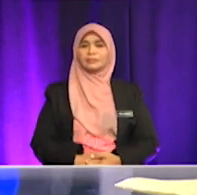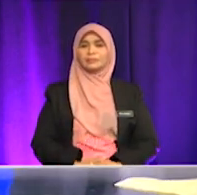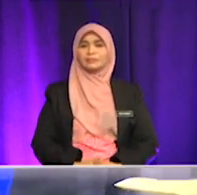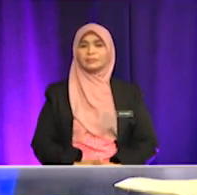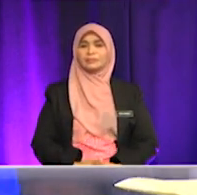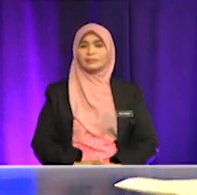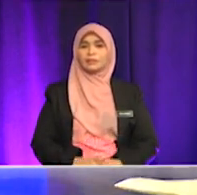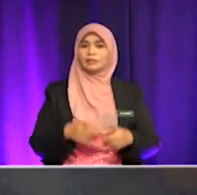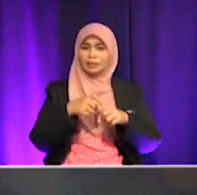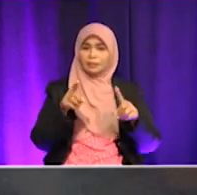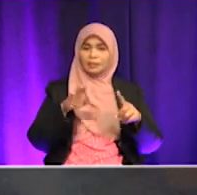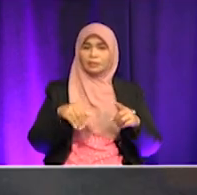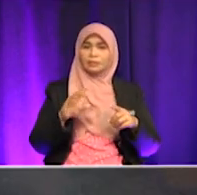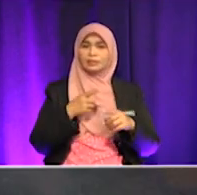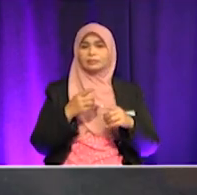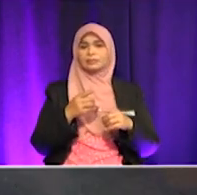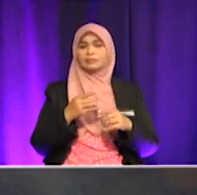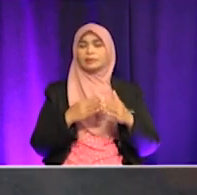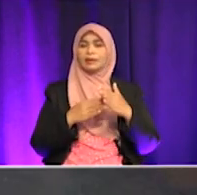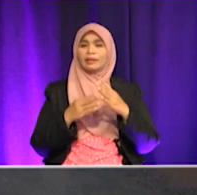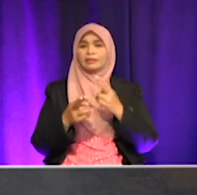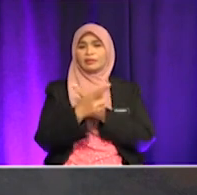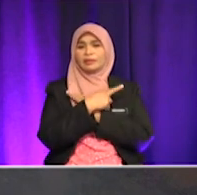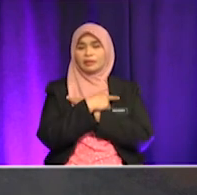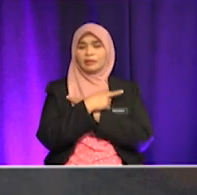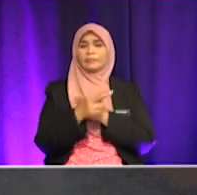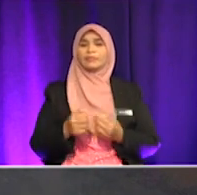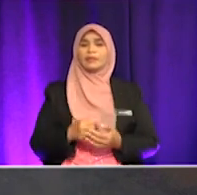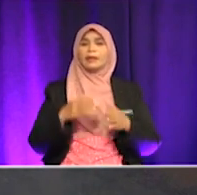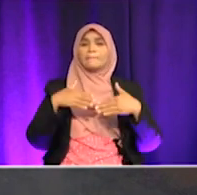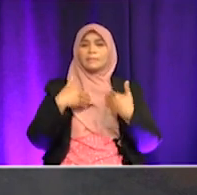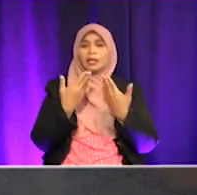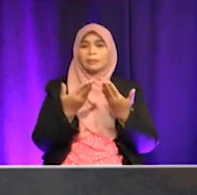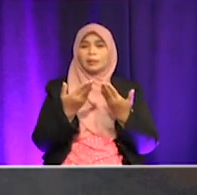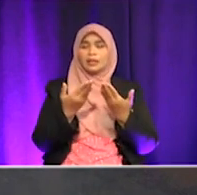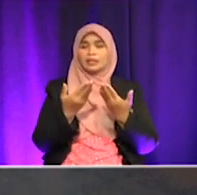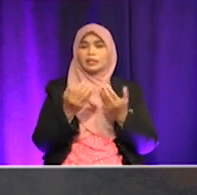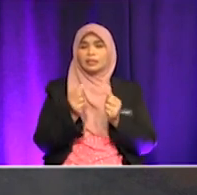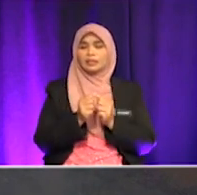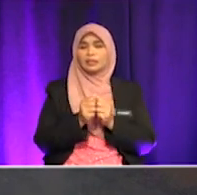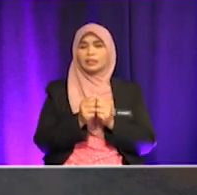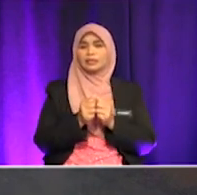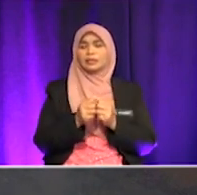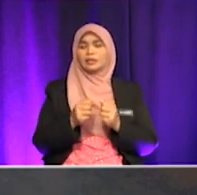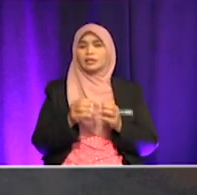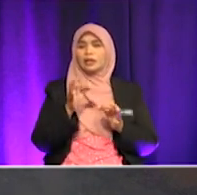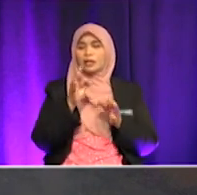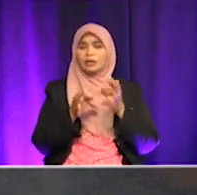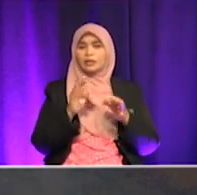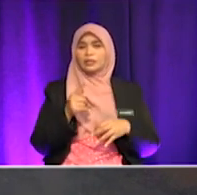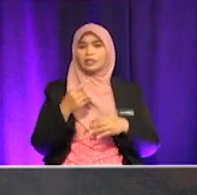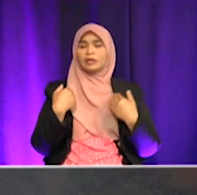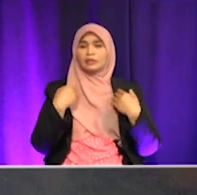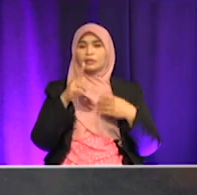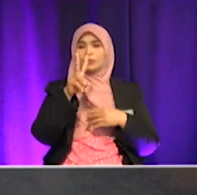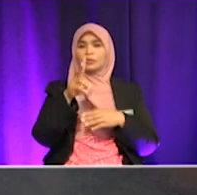ni. Tapi sebelum kita bertindak, cikgu Ifan ada soalan nak tanya. Bagaimana pula dengan situasi di mana kita ada dua persamaan